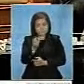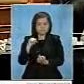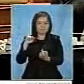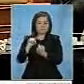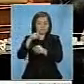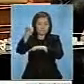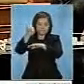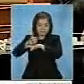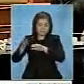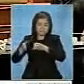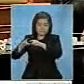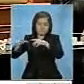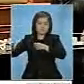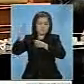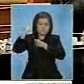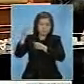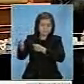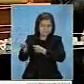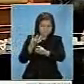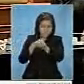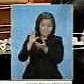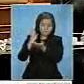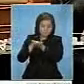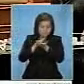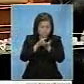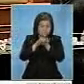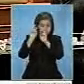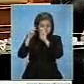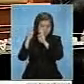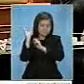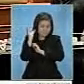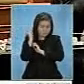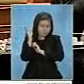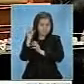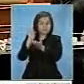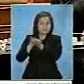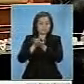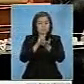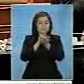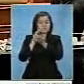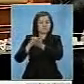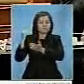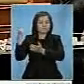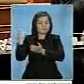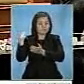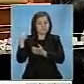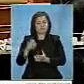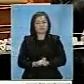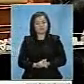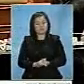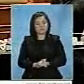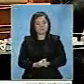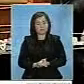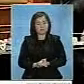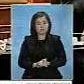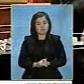ค้านมาแล้วก็จดประเด็นต่างๆมากมายเกือบจะทุกประเด็นดูเหมือนยังไม่มีประเด็นไหนถูกอกถูกใจ